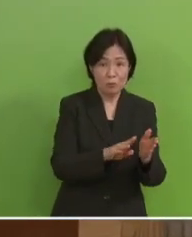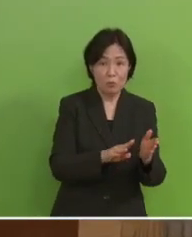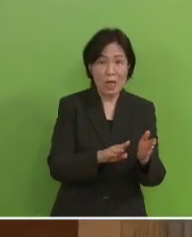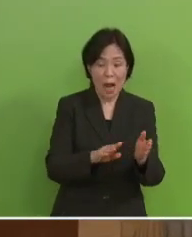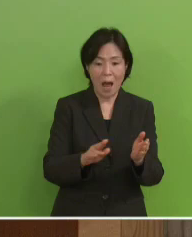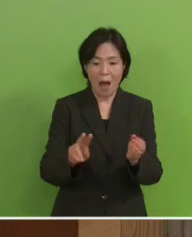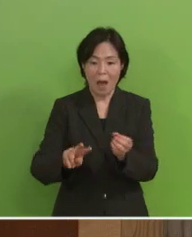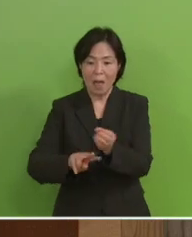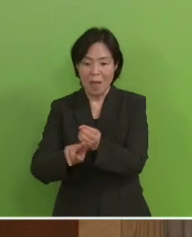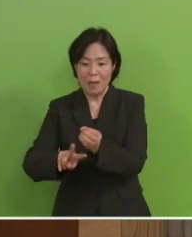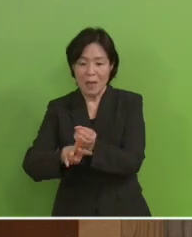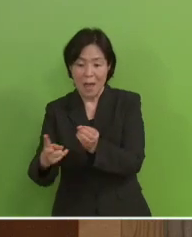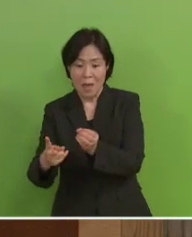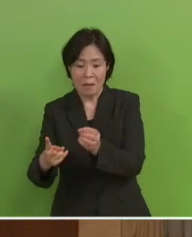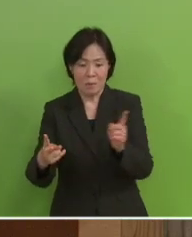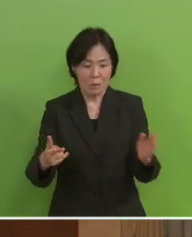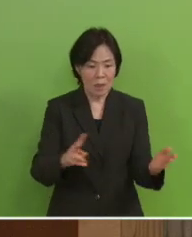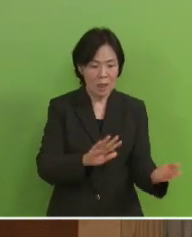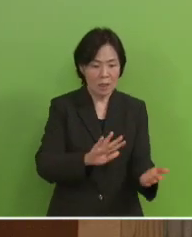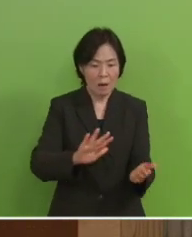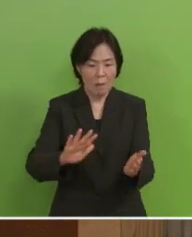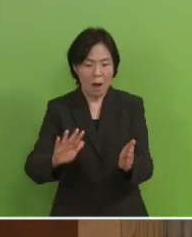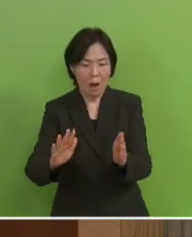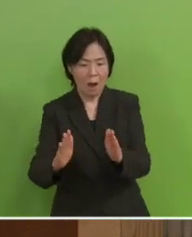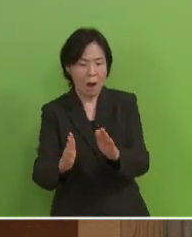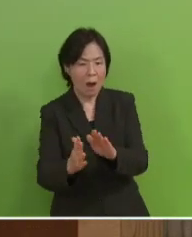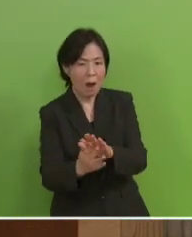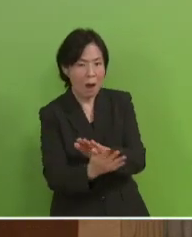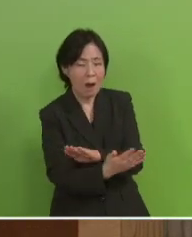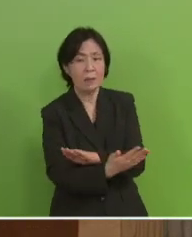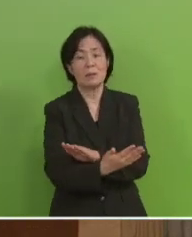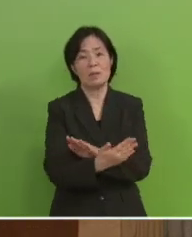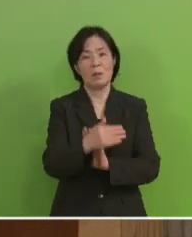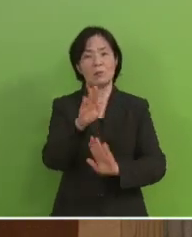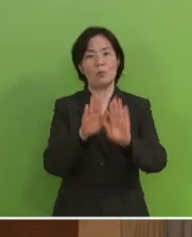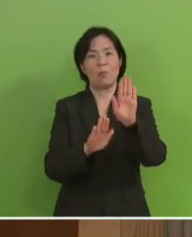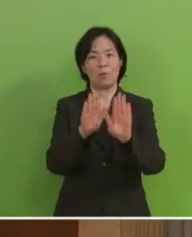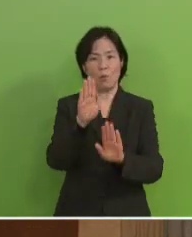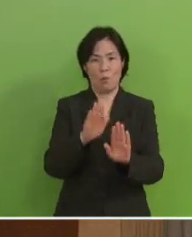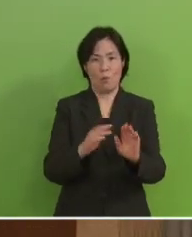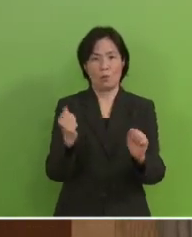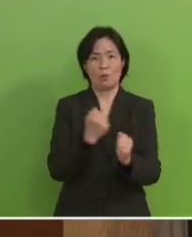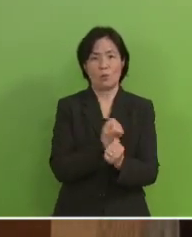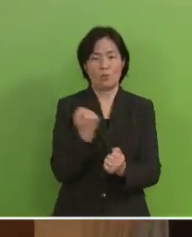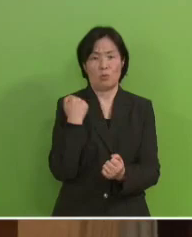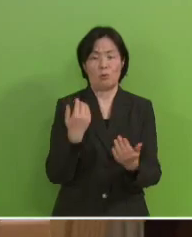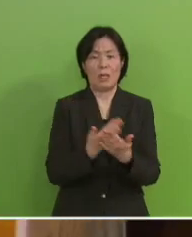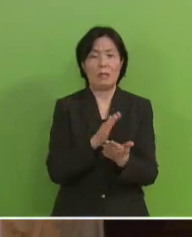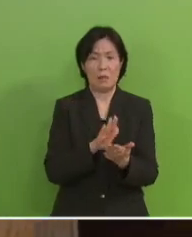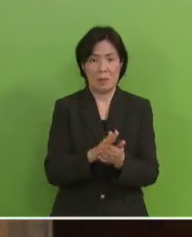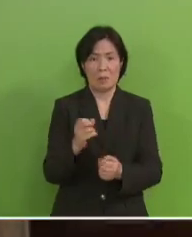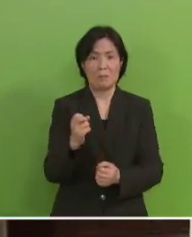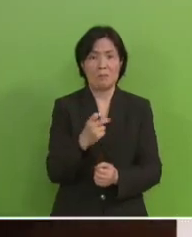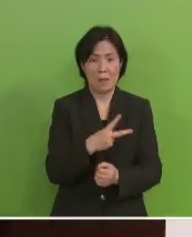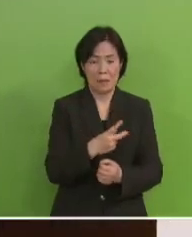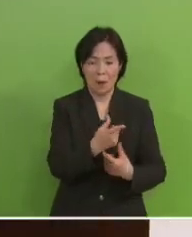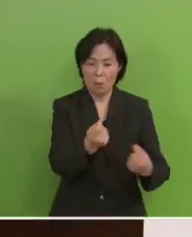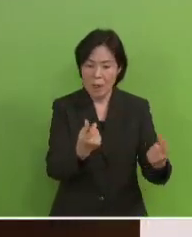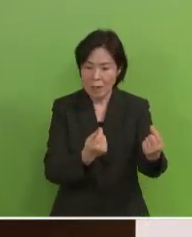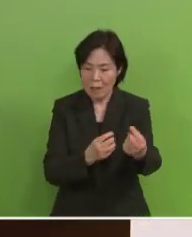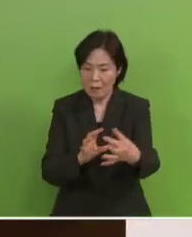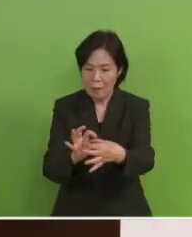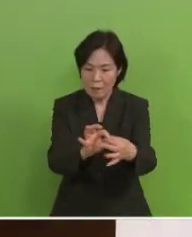置き換わりつつある傾向が強くなっているということそしてまた講師宅相関関係を見ると